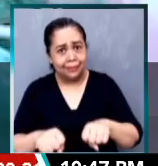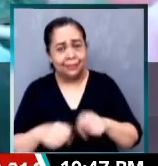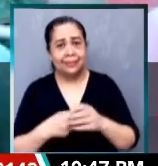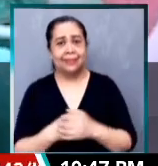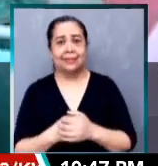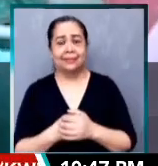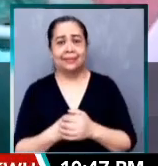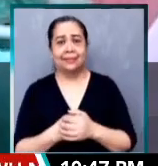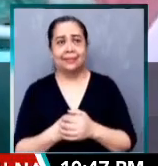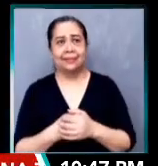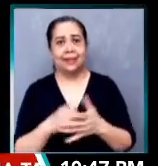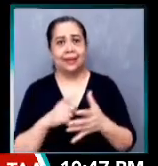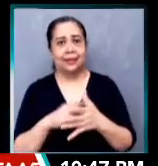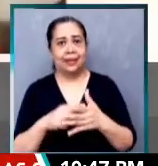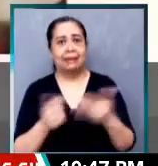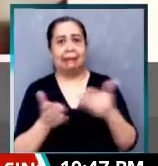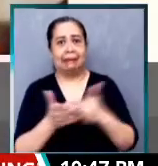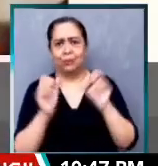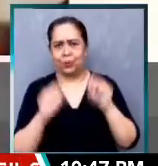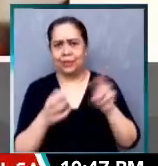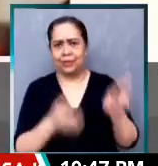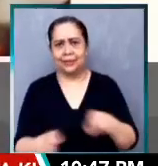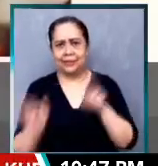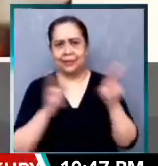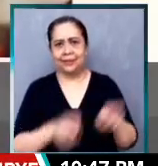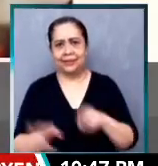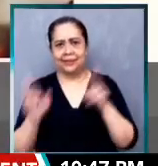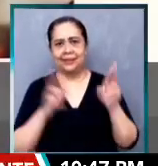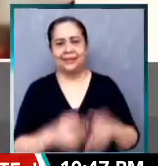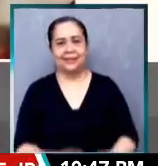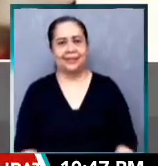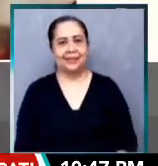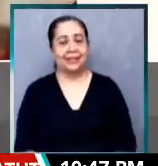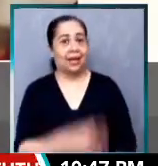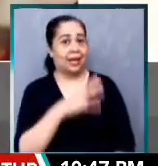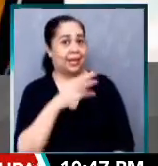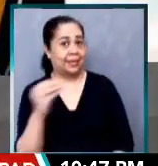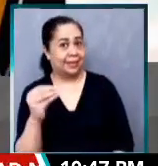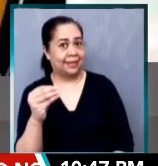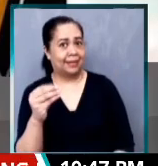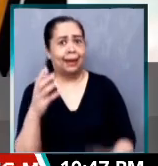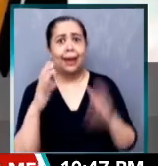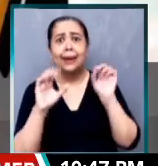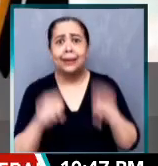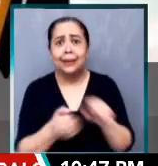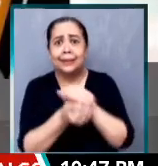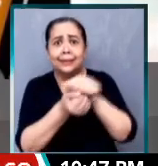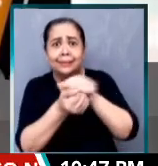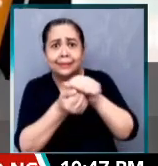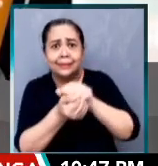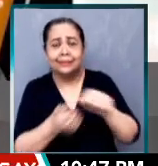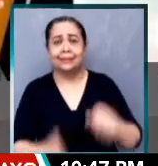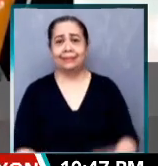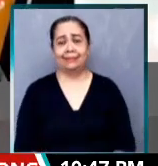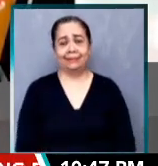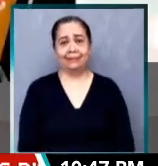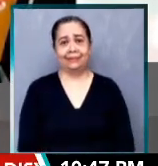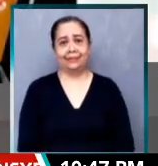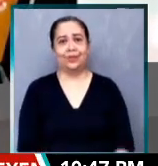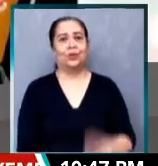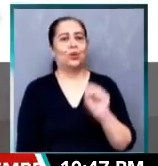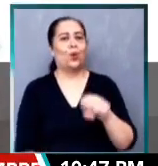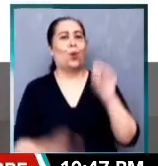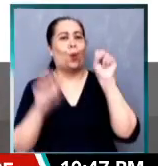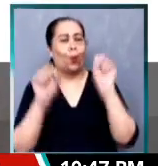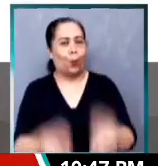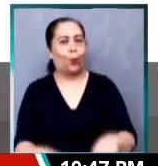muli mare-recycle natin. At nalalabhan pa. Kaya pwedeng-pwede magamit